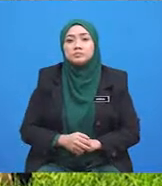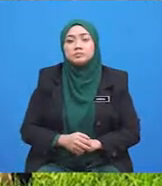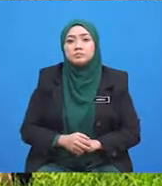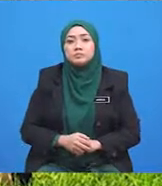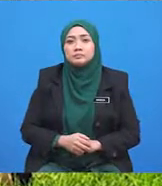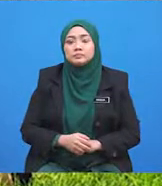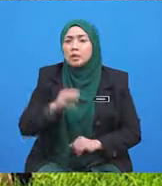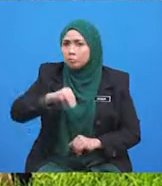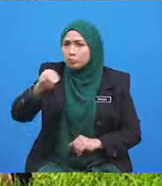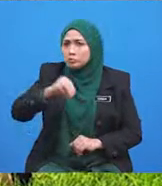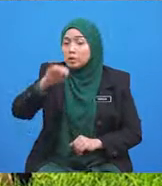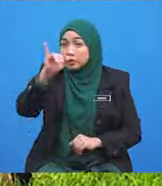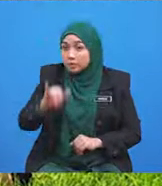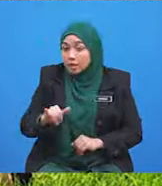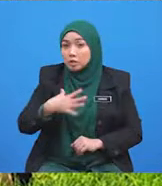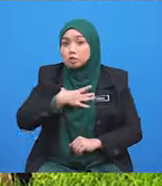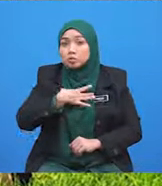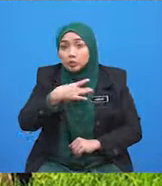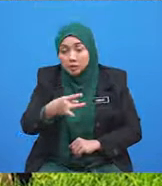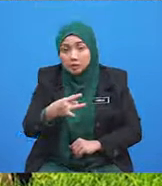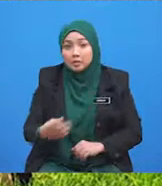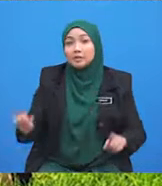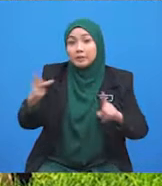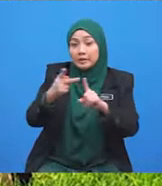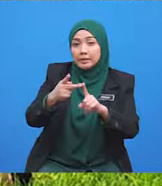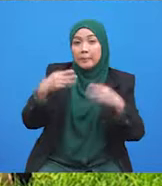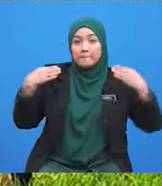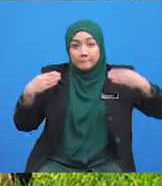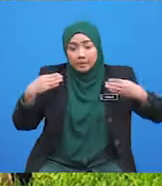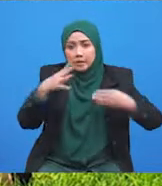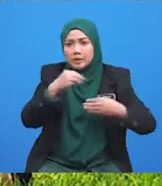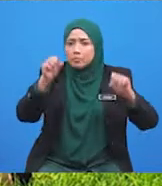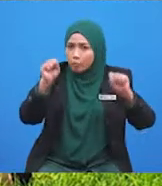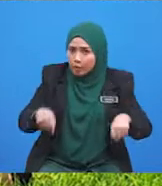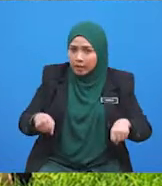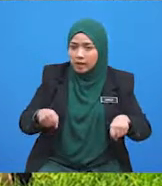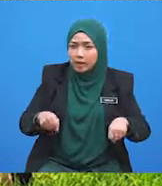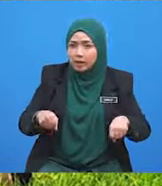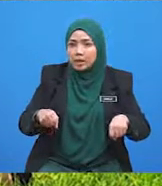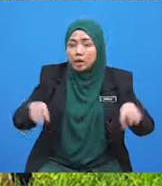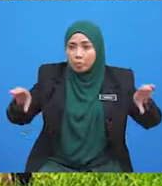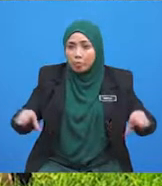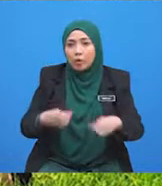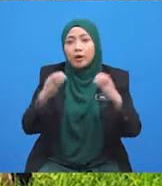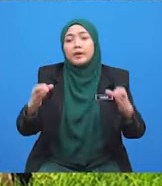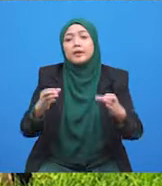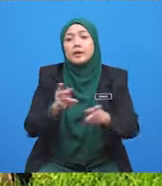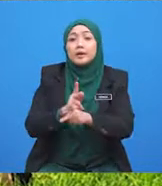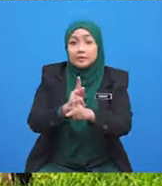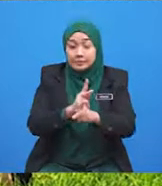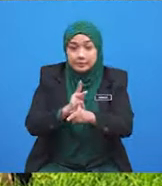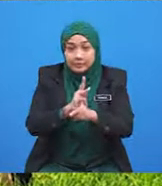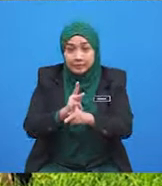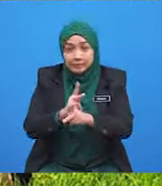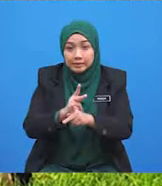Justru, murid-murid yang minat dengan binatang boleh jadikan bidang peternakan ini sebagai salah satu hobi dan